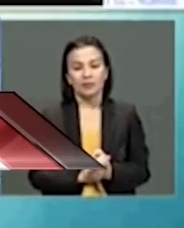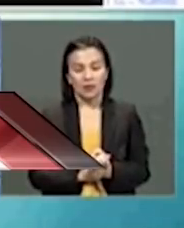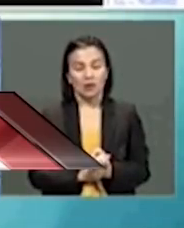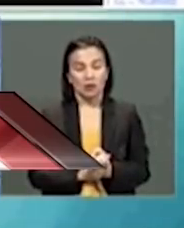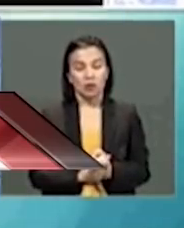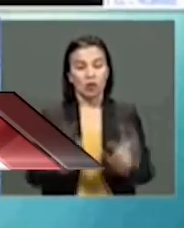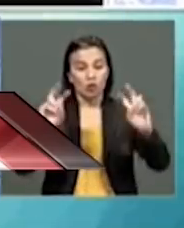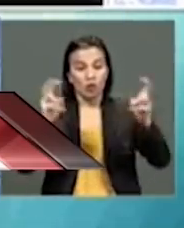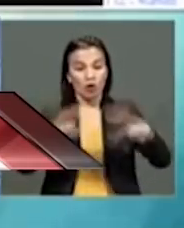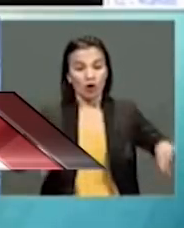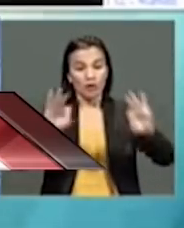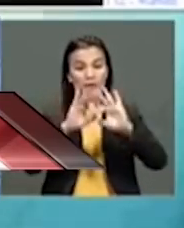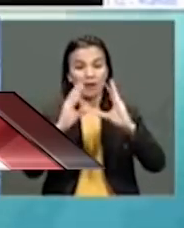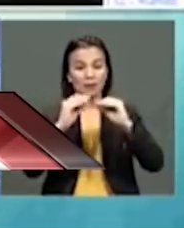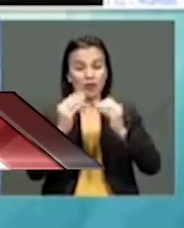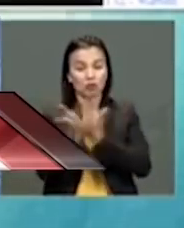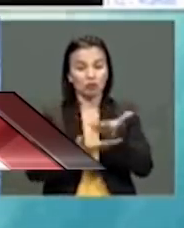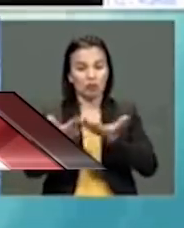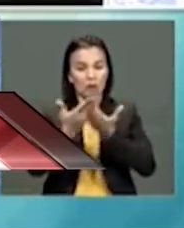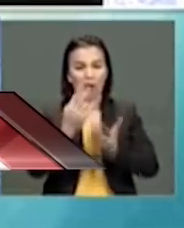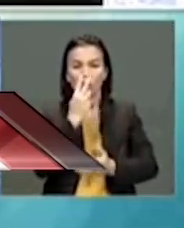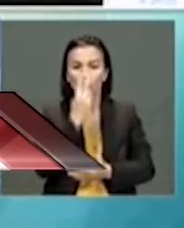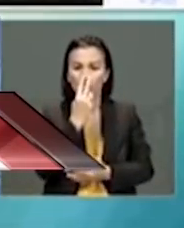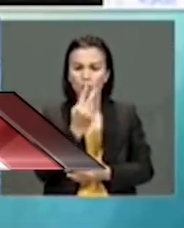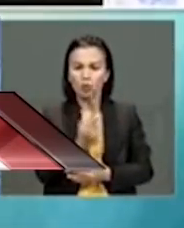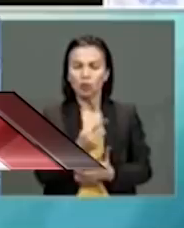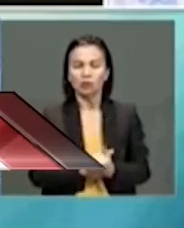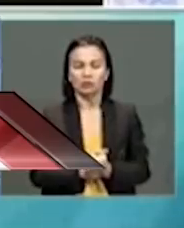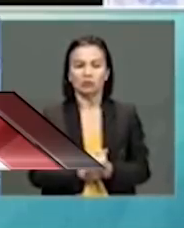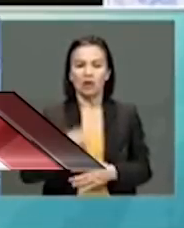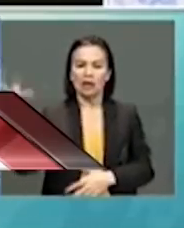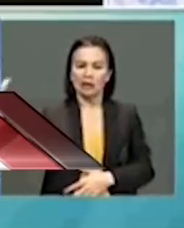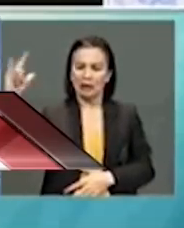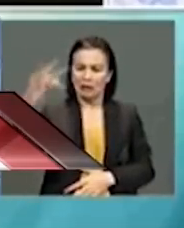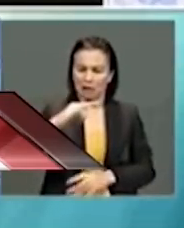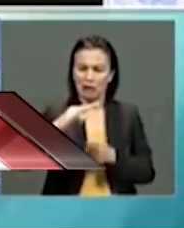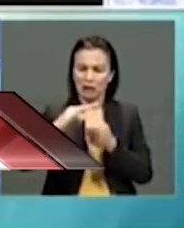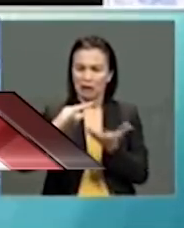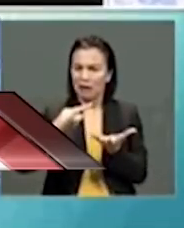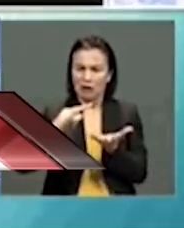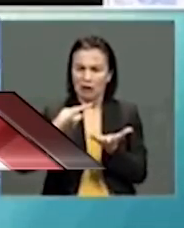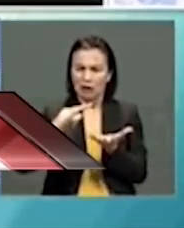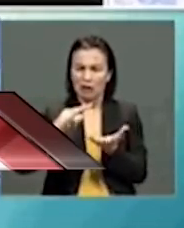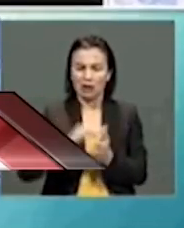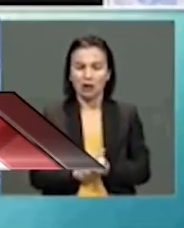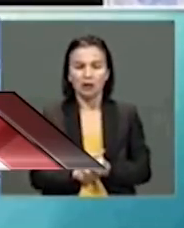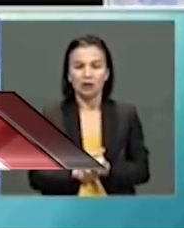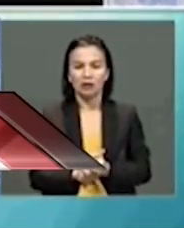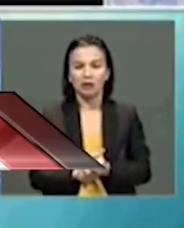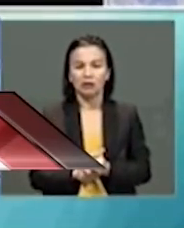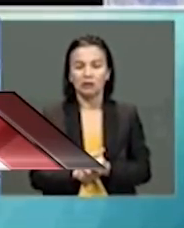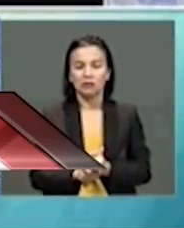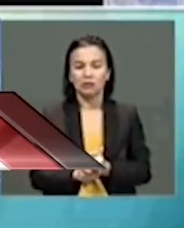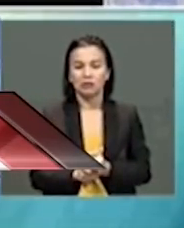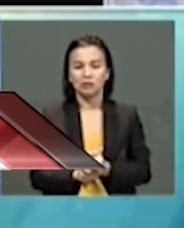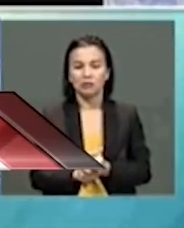คใหม่คุณหมอมันเกี่ยวอะไรกับโรคเก่าโรคใหม ่ มันเป็นเรื่องของการบริหารจัดการคุณหมอเป็นเรื่องการบริหารจัดการถามกันตร